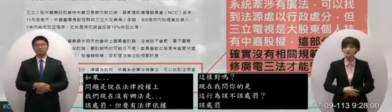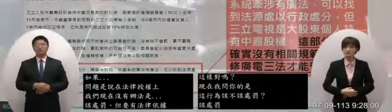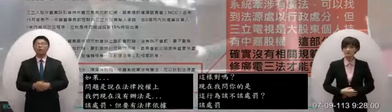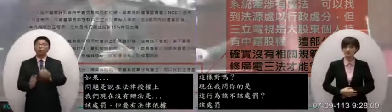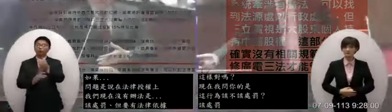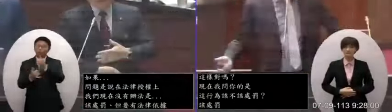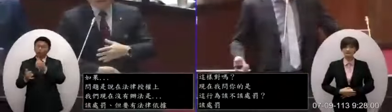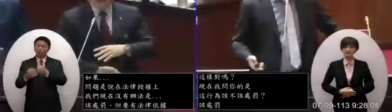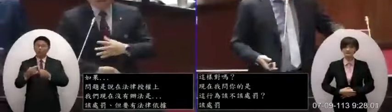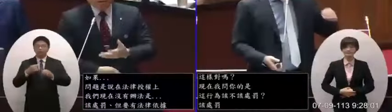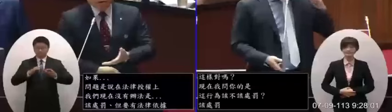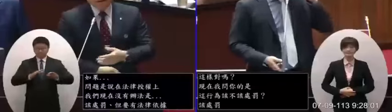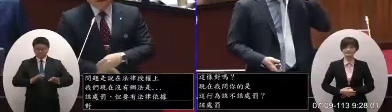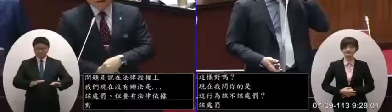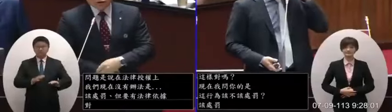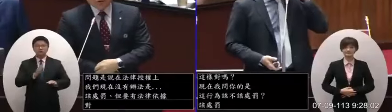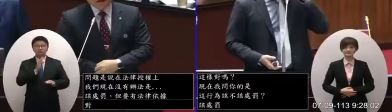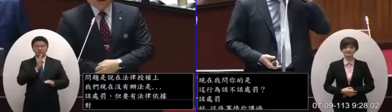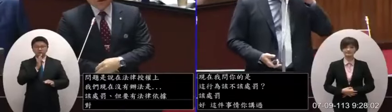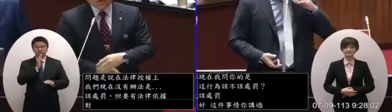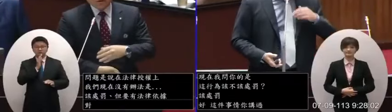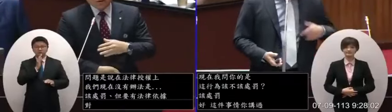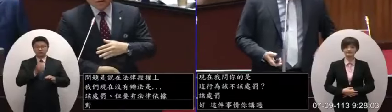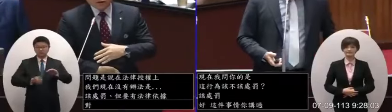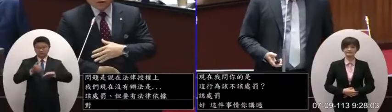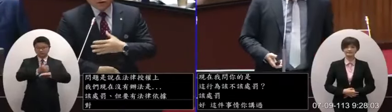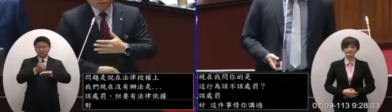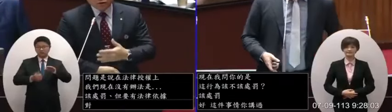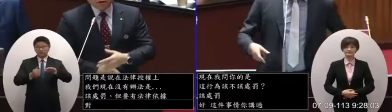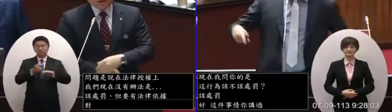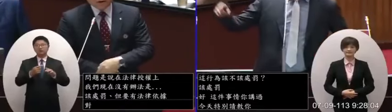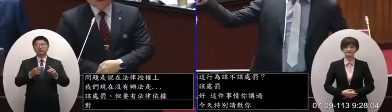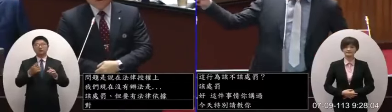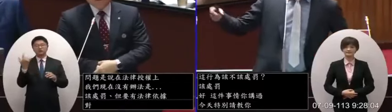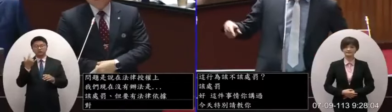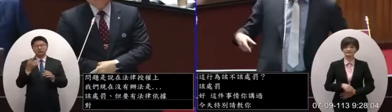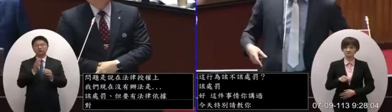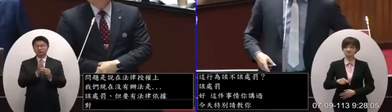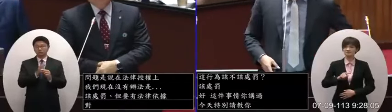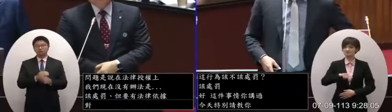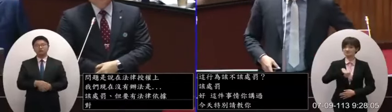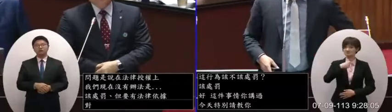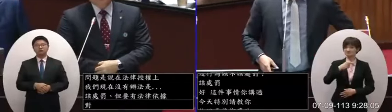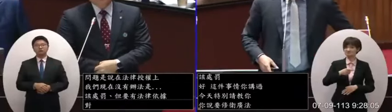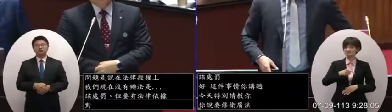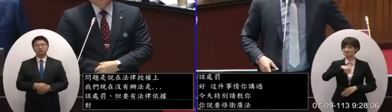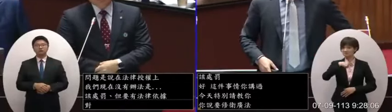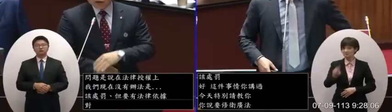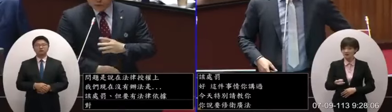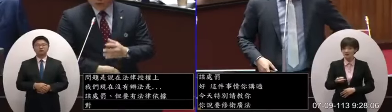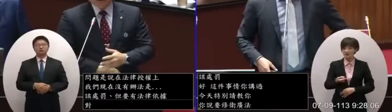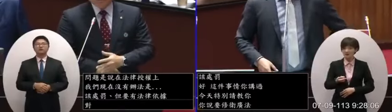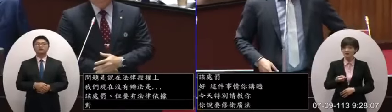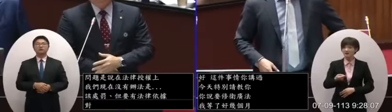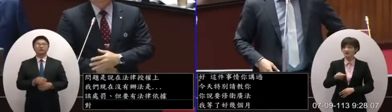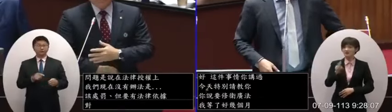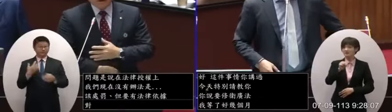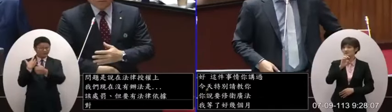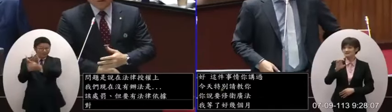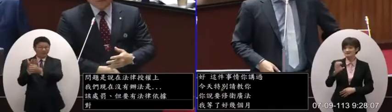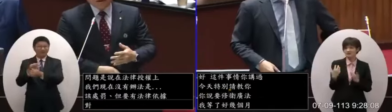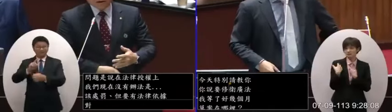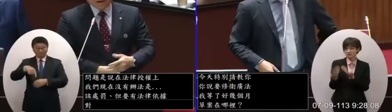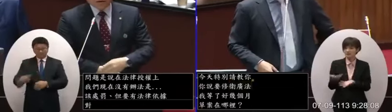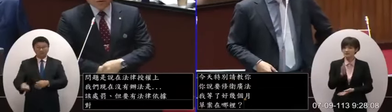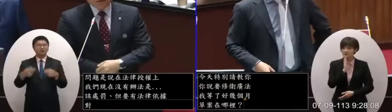员，我们现在基本上来讲是换届当中了，所以说你说， 所以这个是下一届 NCC 委员的锅就对了， 不是锅的问题，而